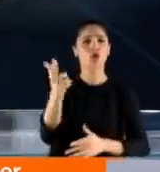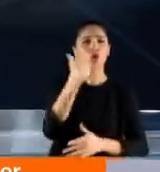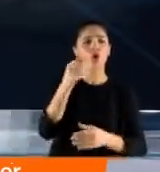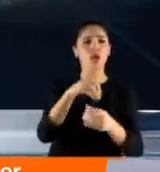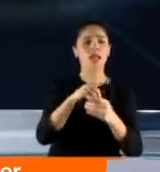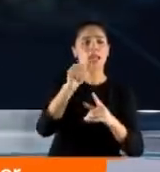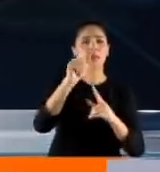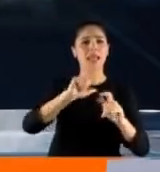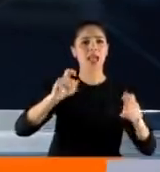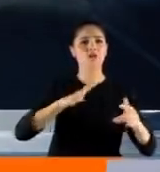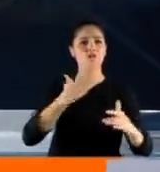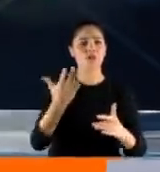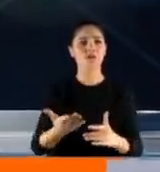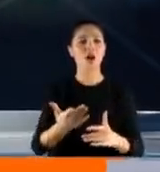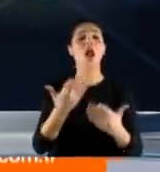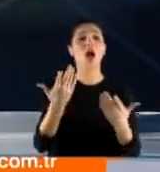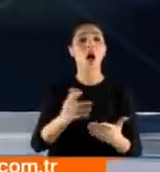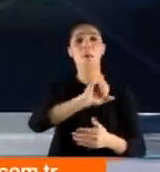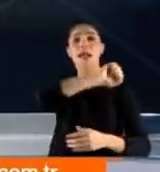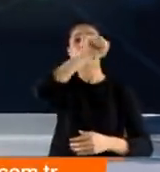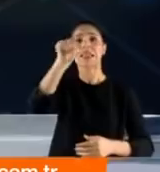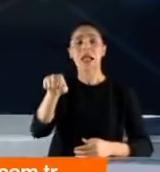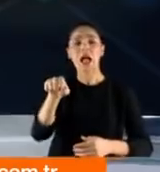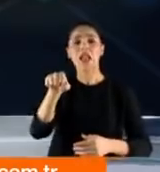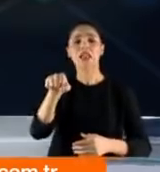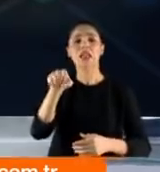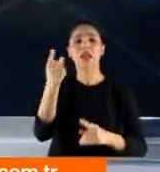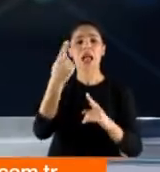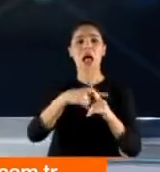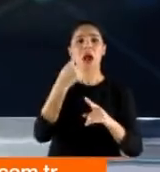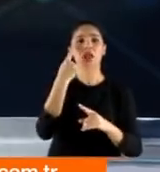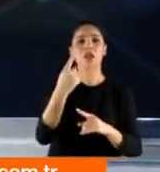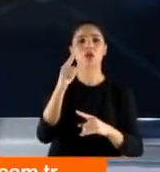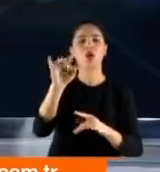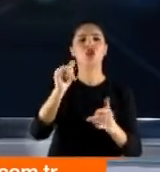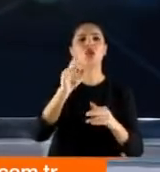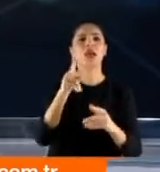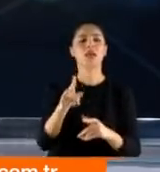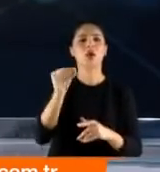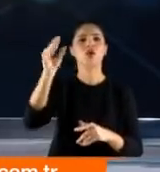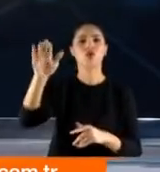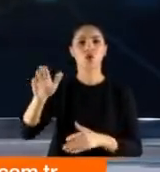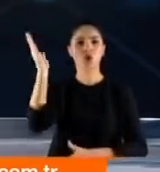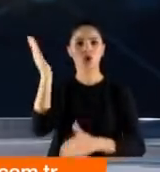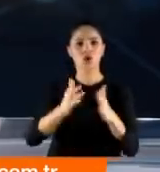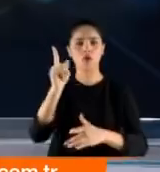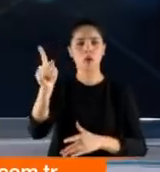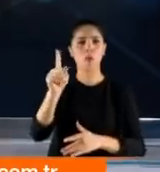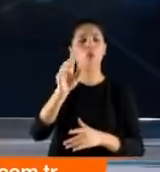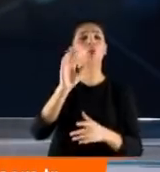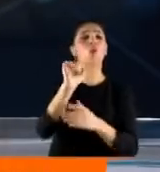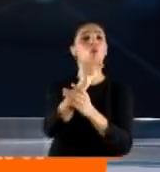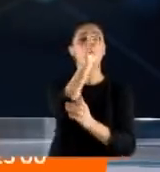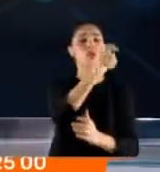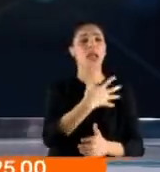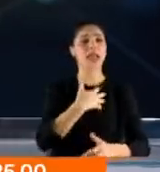gelişme var. Ama saldırganın lehine olan bir gelişme ne yazık ki. Şaka gibi. Çocuğu tekme tokat döven ustabaşı